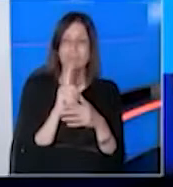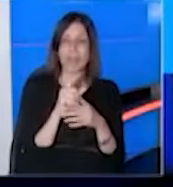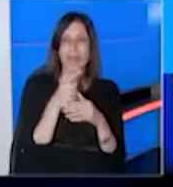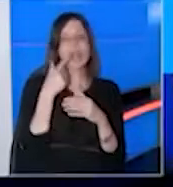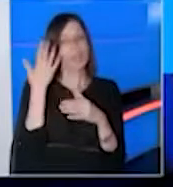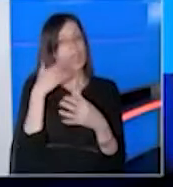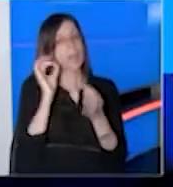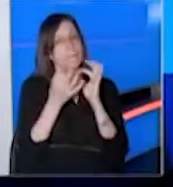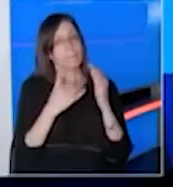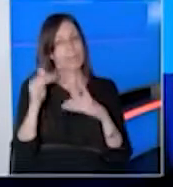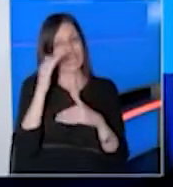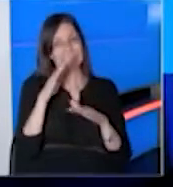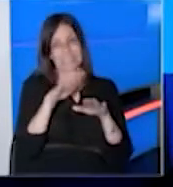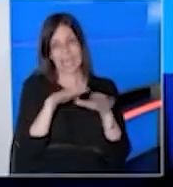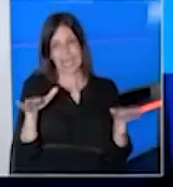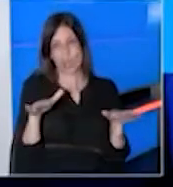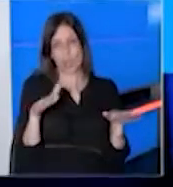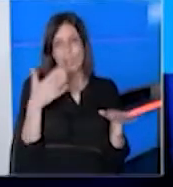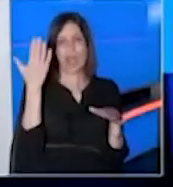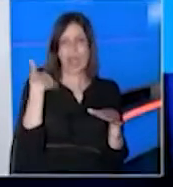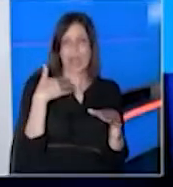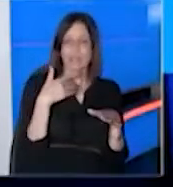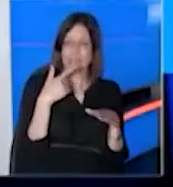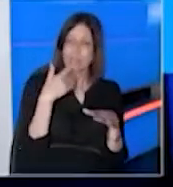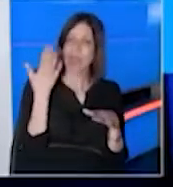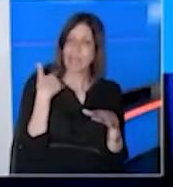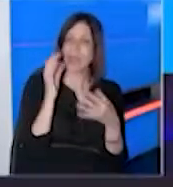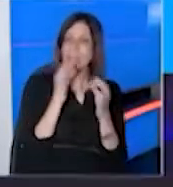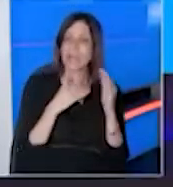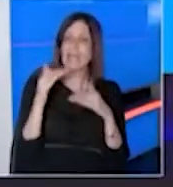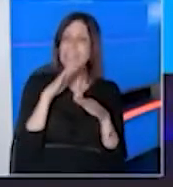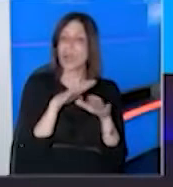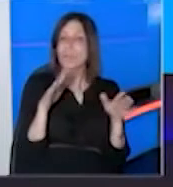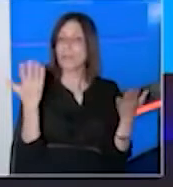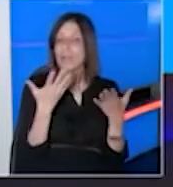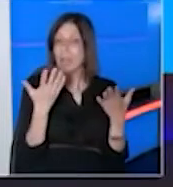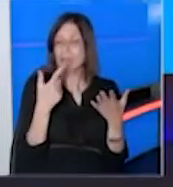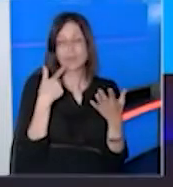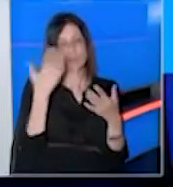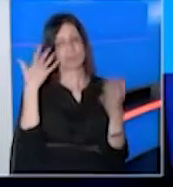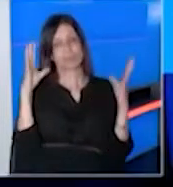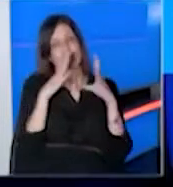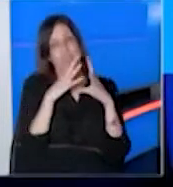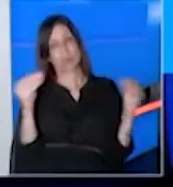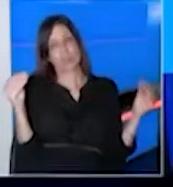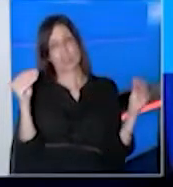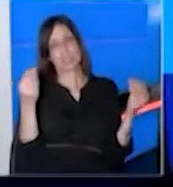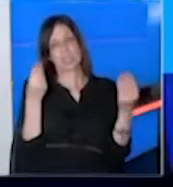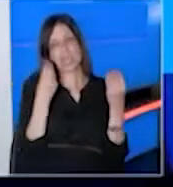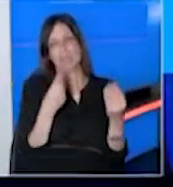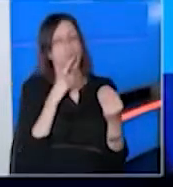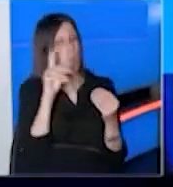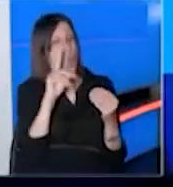גם היה בגץ קרקעות. רגע. גם היו... נו, והיה בגץ קרקעות, ומה קרה? מה שקרה זה הוא התמוסס לו לאיתו. הוא